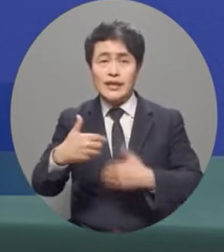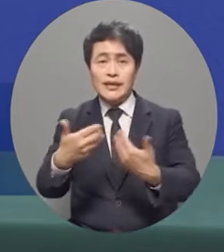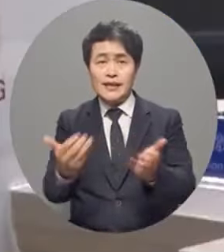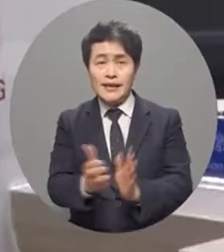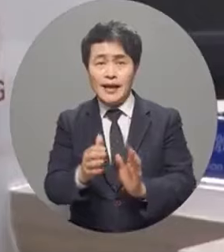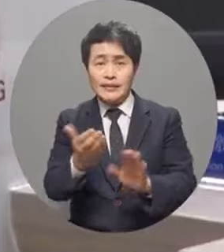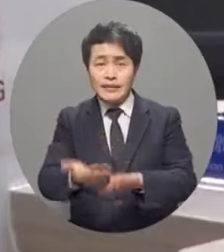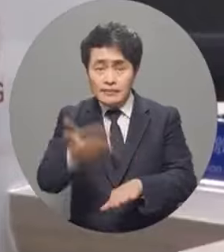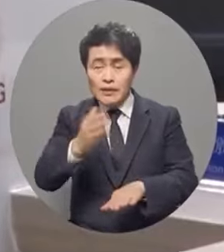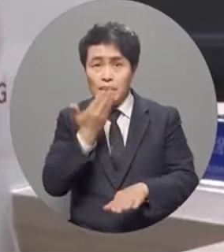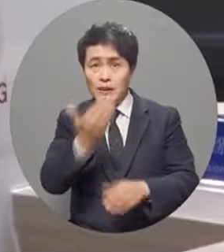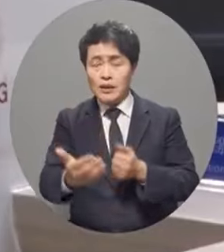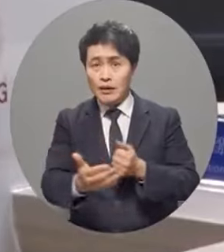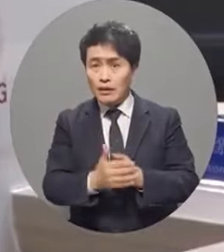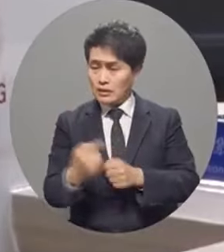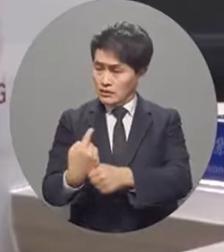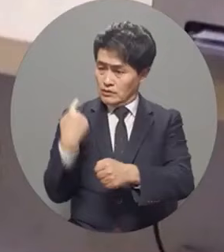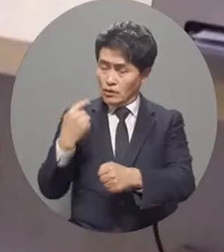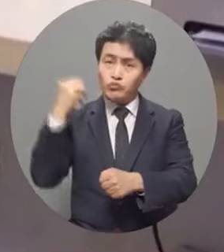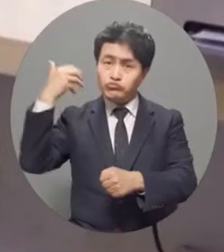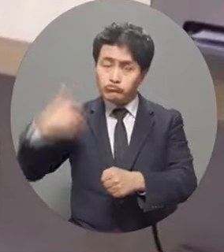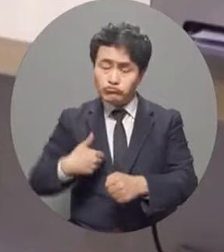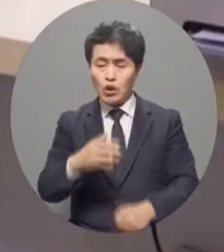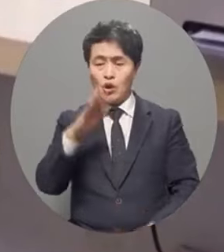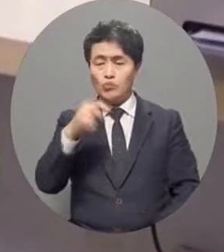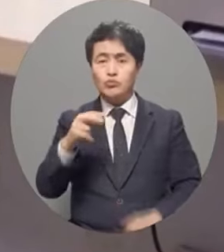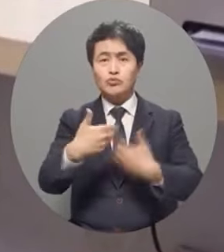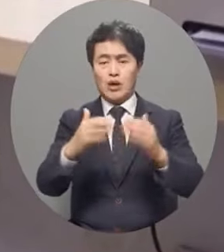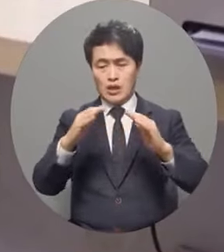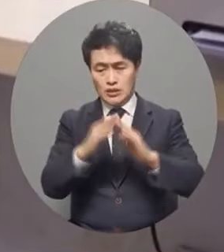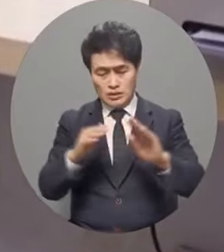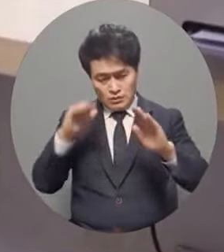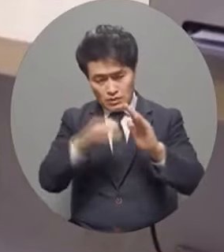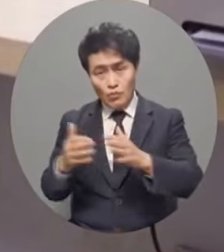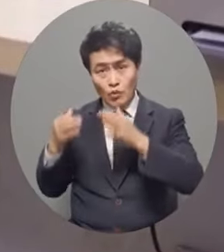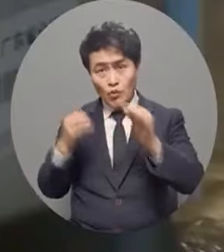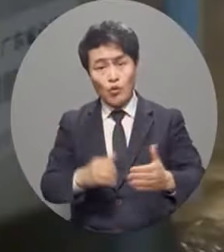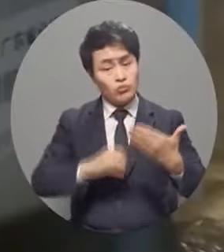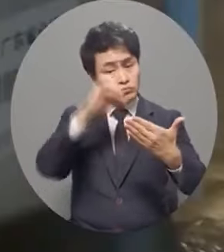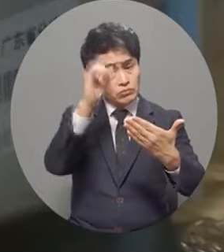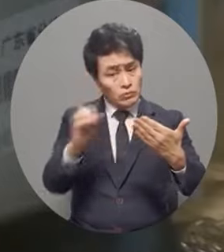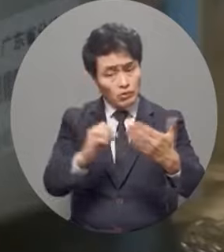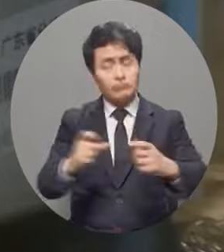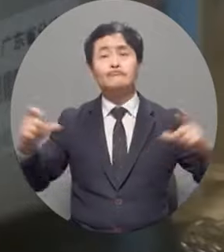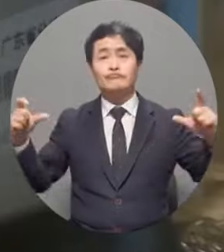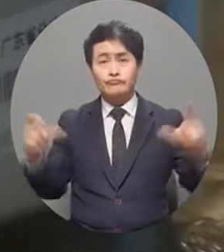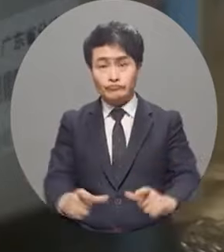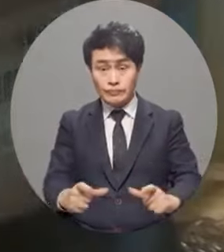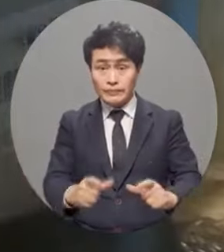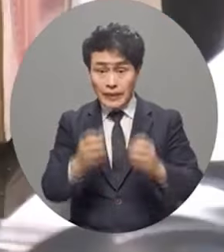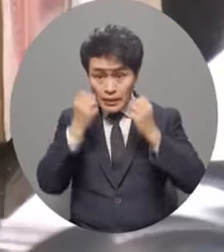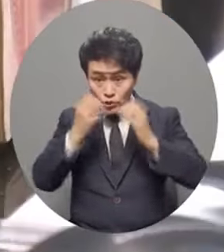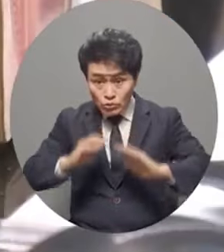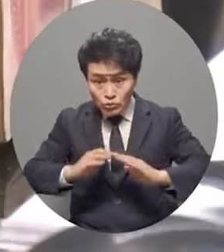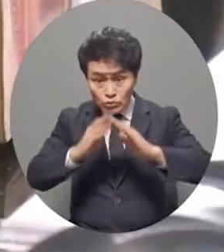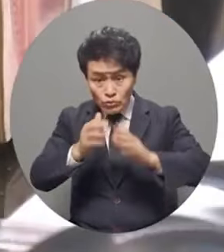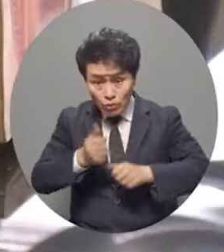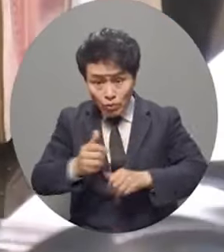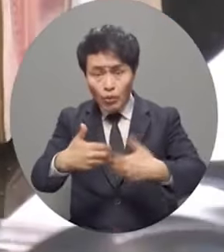那么截止到二月底呢，已经通过商业银行审批的贷款超过2000亿。 지난해 중국의 부동산과 주택 개발 투자는 9% 넘게 줄었고 신축 주택